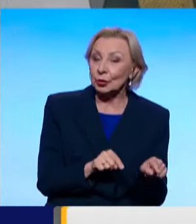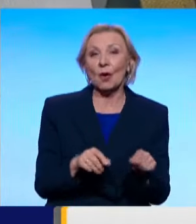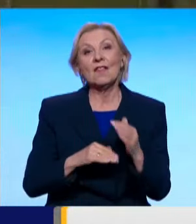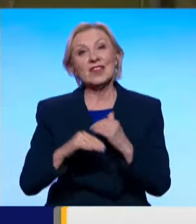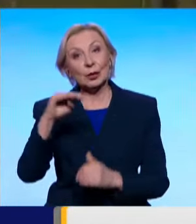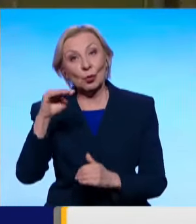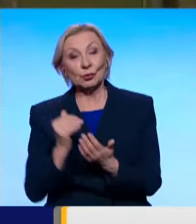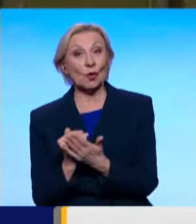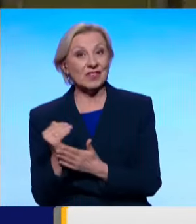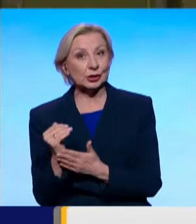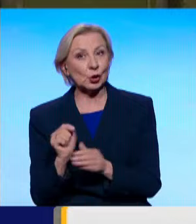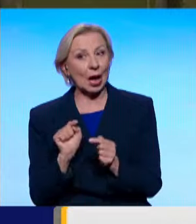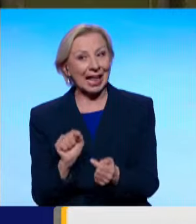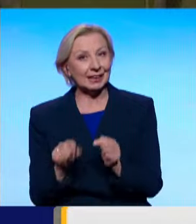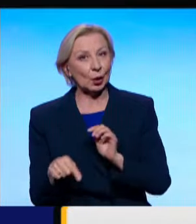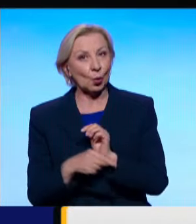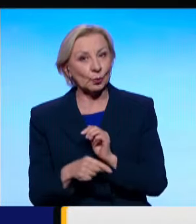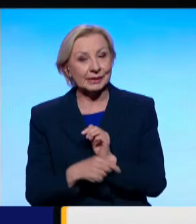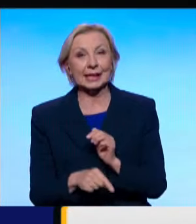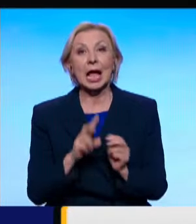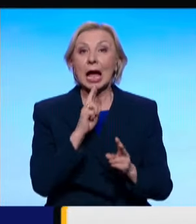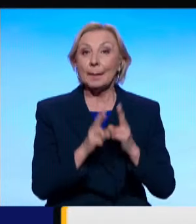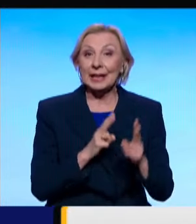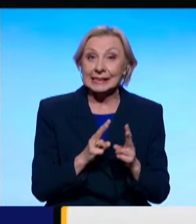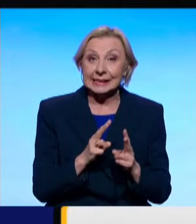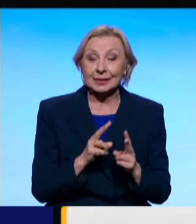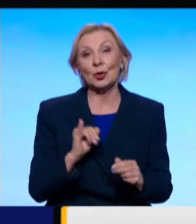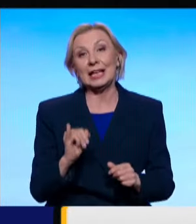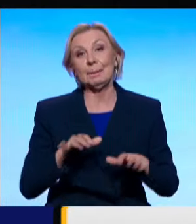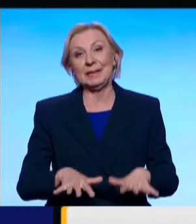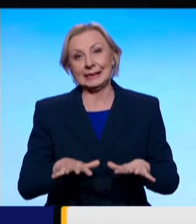Вищого антикорупційного, а також апеляційних та місцевих